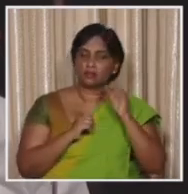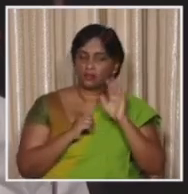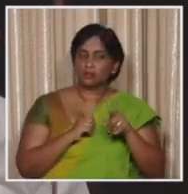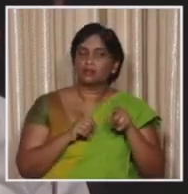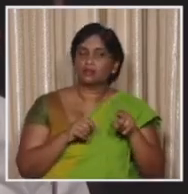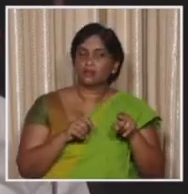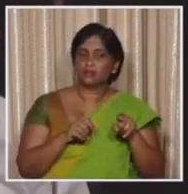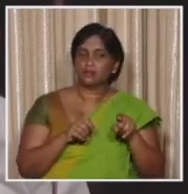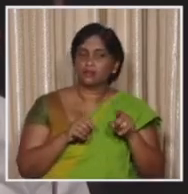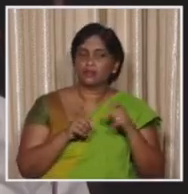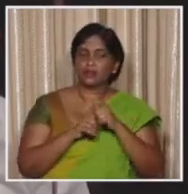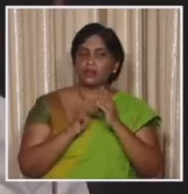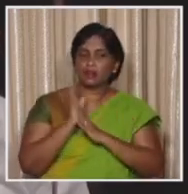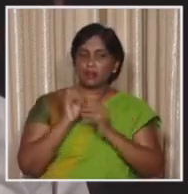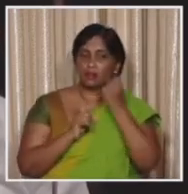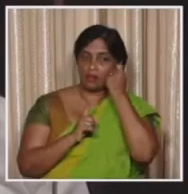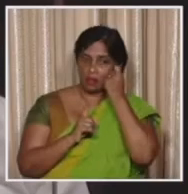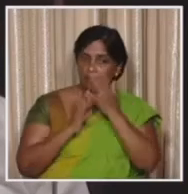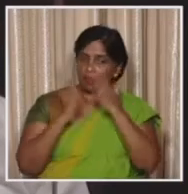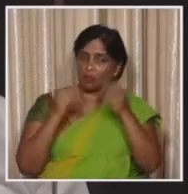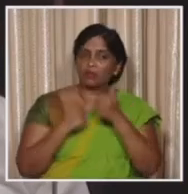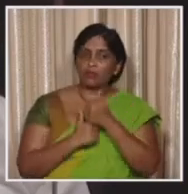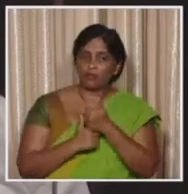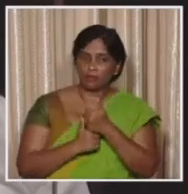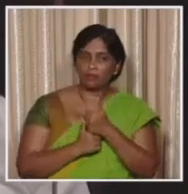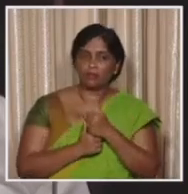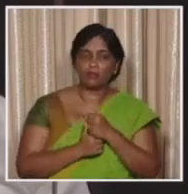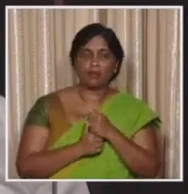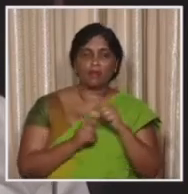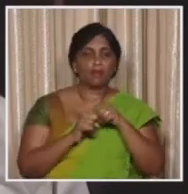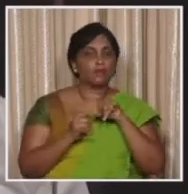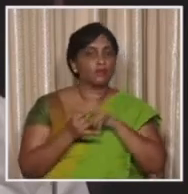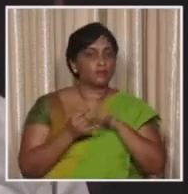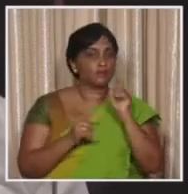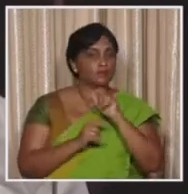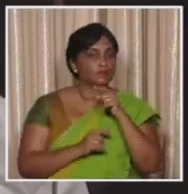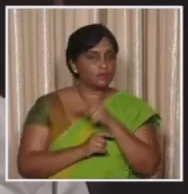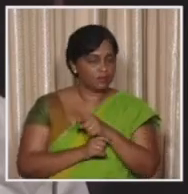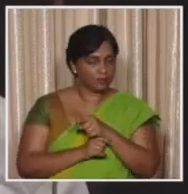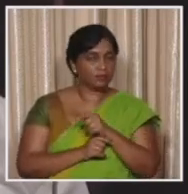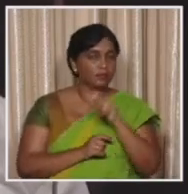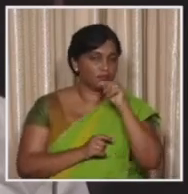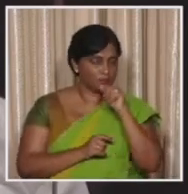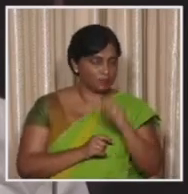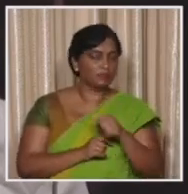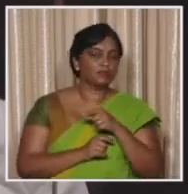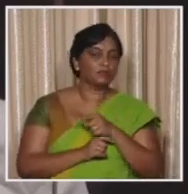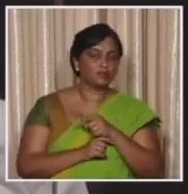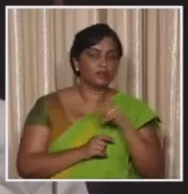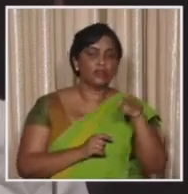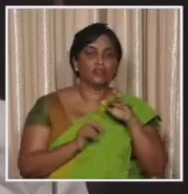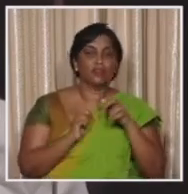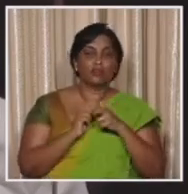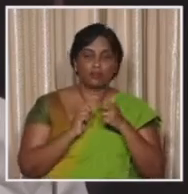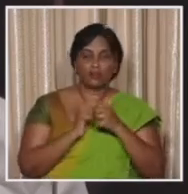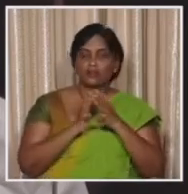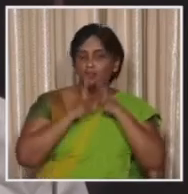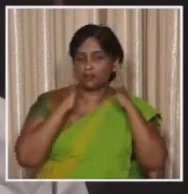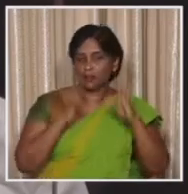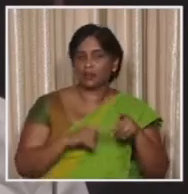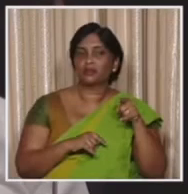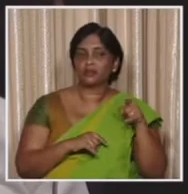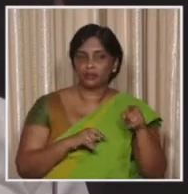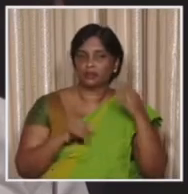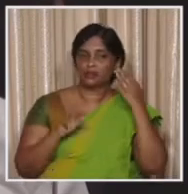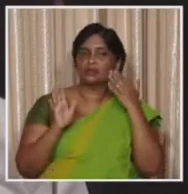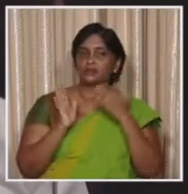pautino, darma antara makarbu, wujudna bohomudai, pradis lekang karya leta, atau asem idam prosen dah ready menne, saya